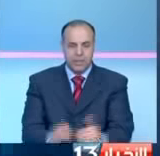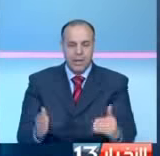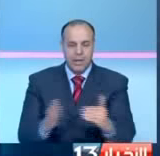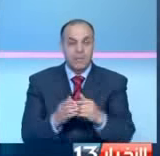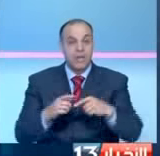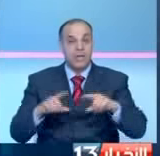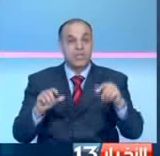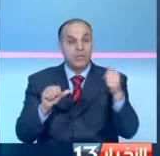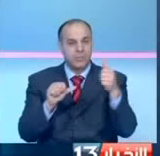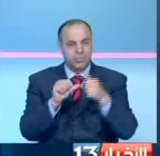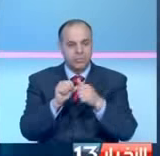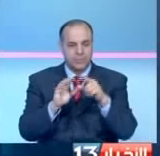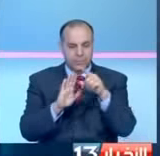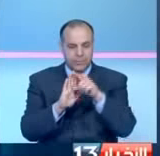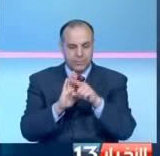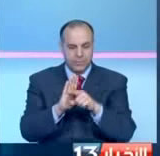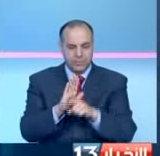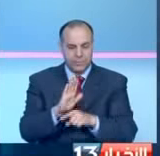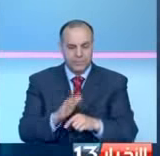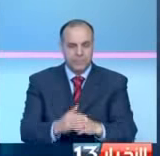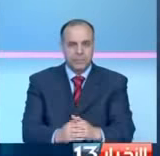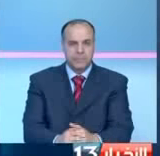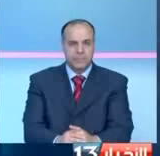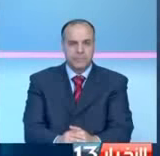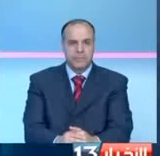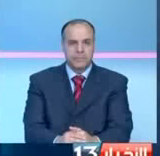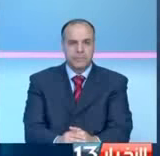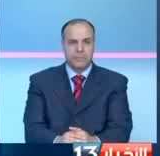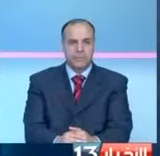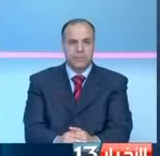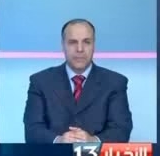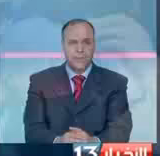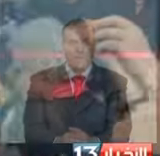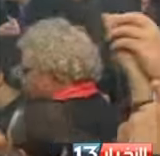ختام ونشر مشاهدينا، وهذا تذكير بأبرز عناوينها.